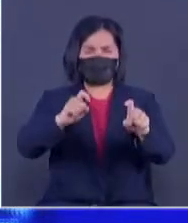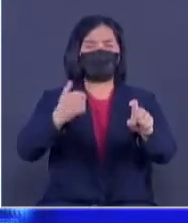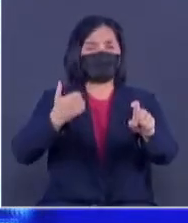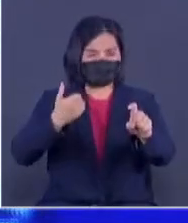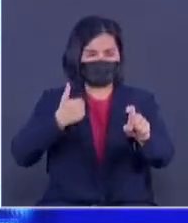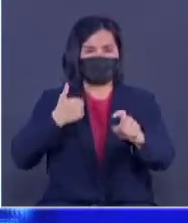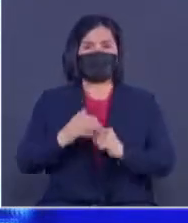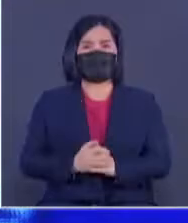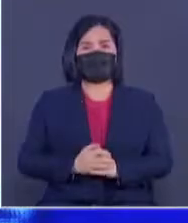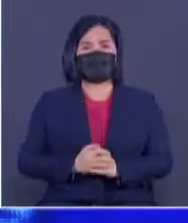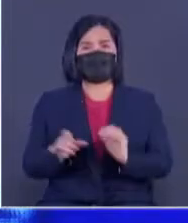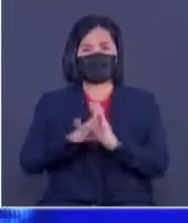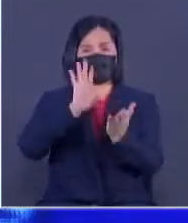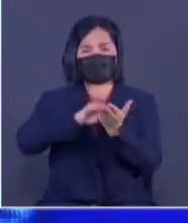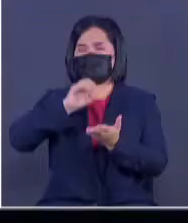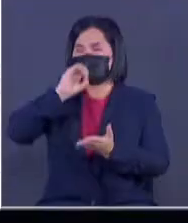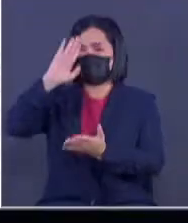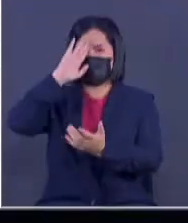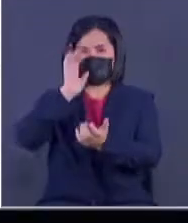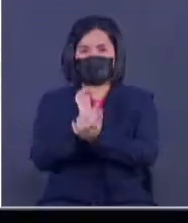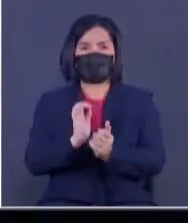นะครับแล้วก็นำไปสู่การแจ้งความครับ